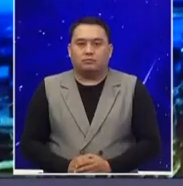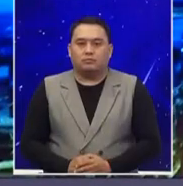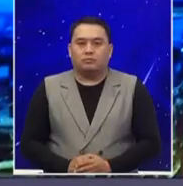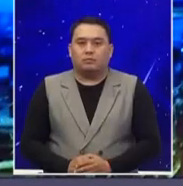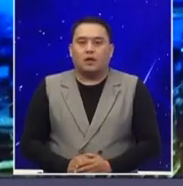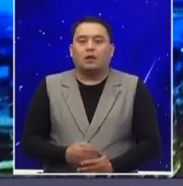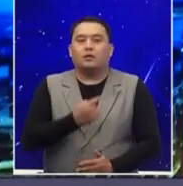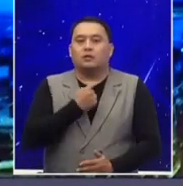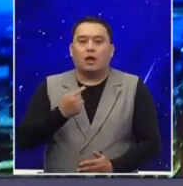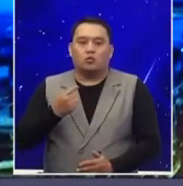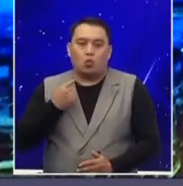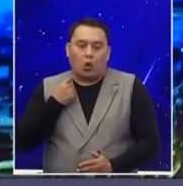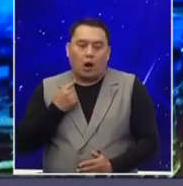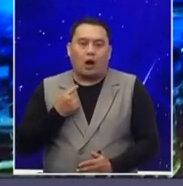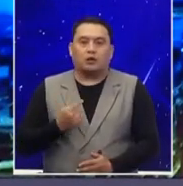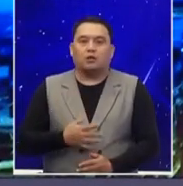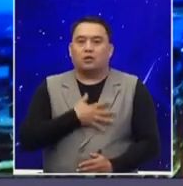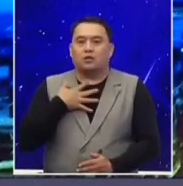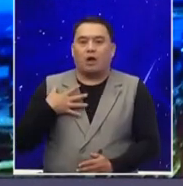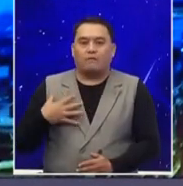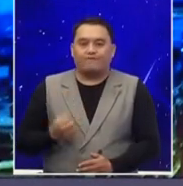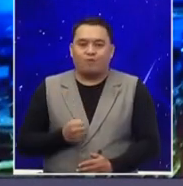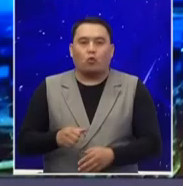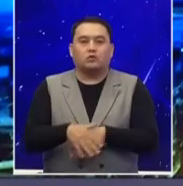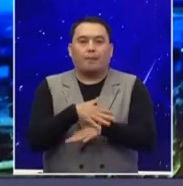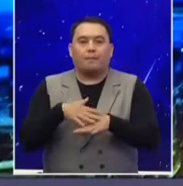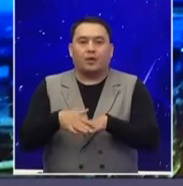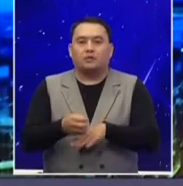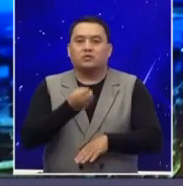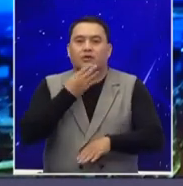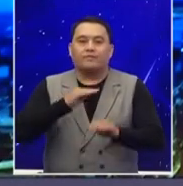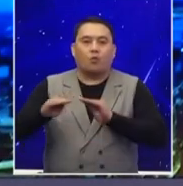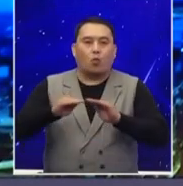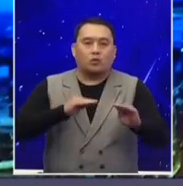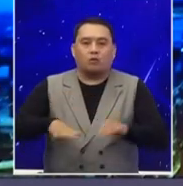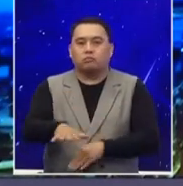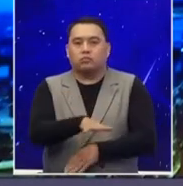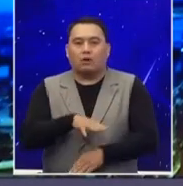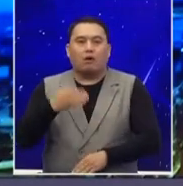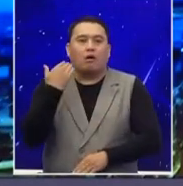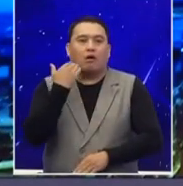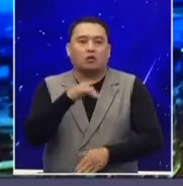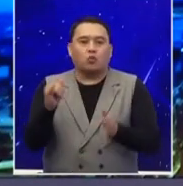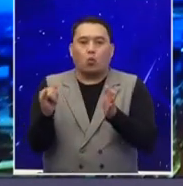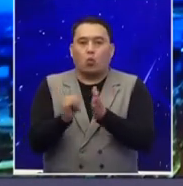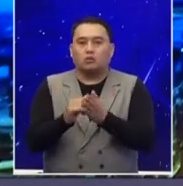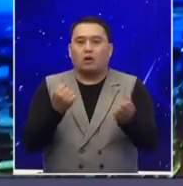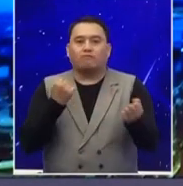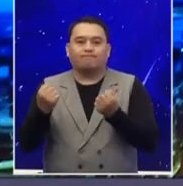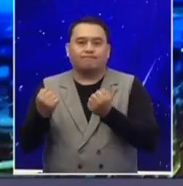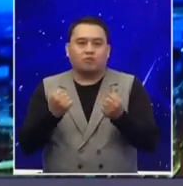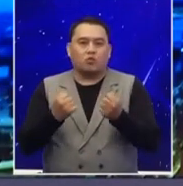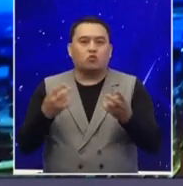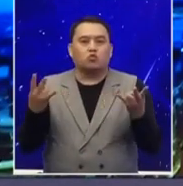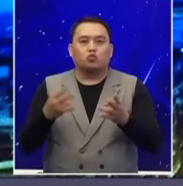Жители одного из районов Талдыкургана недовольны благоустройством дворовых площадок. Качество установленных атрибутов